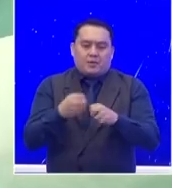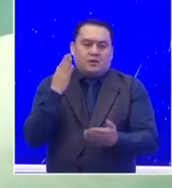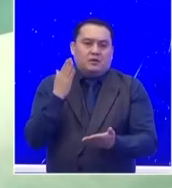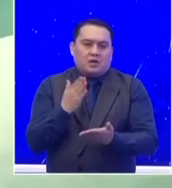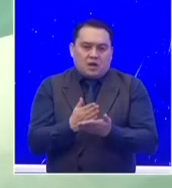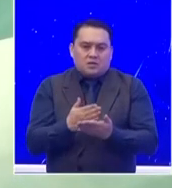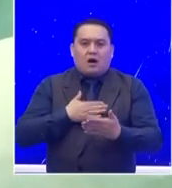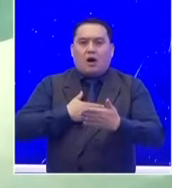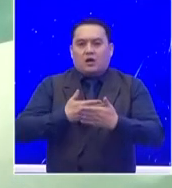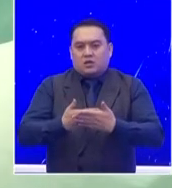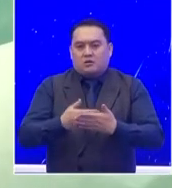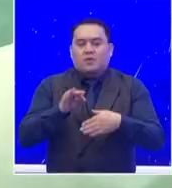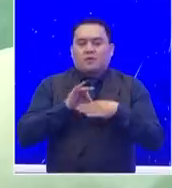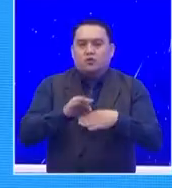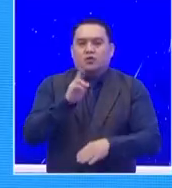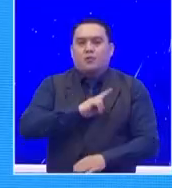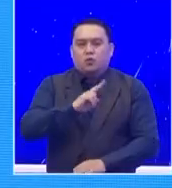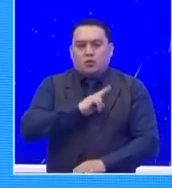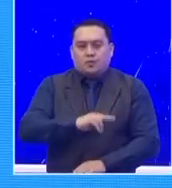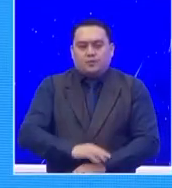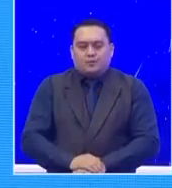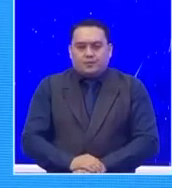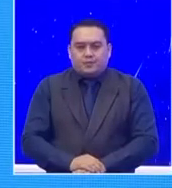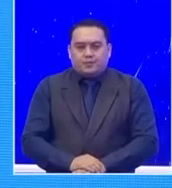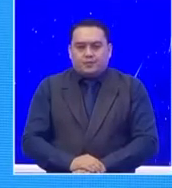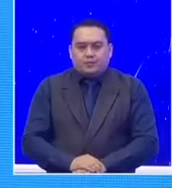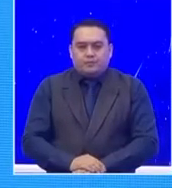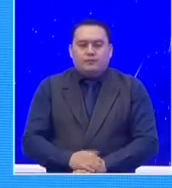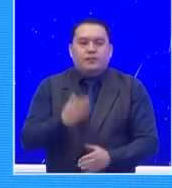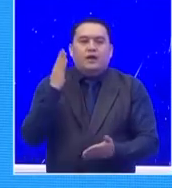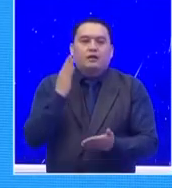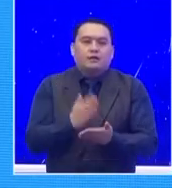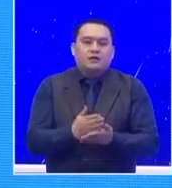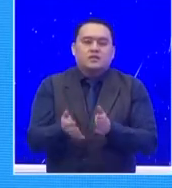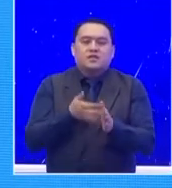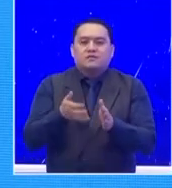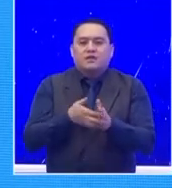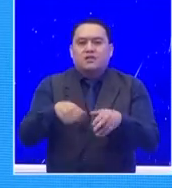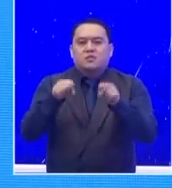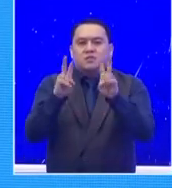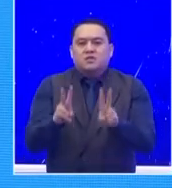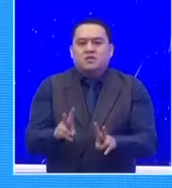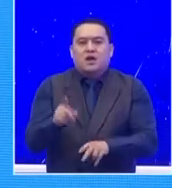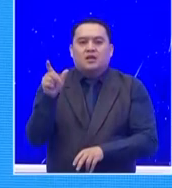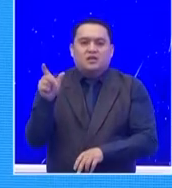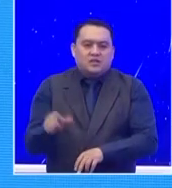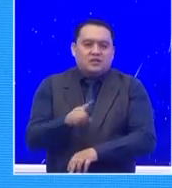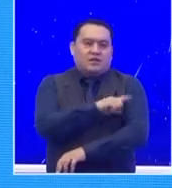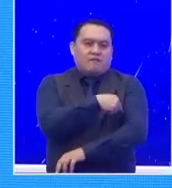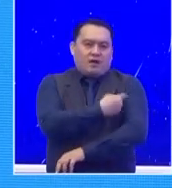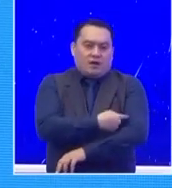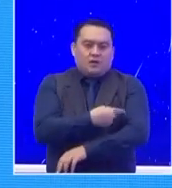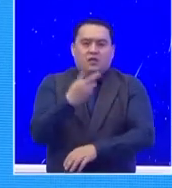которых активно ведется работа. Существует дефицит медицинских кадров. Не хватает